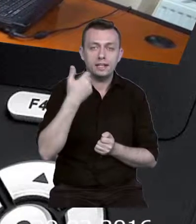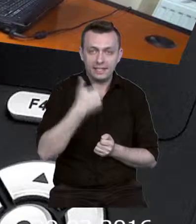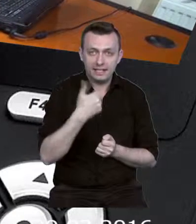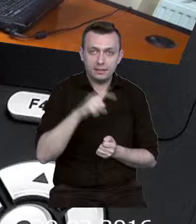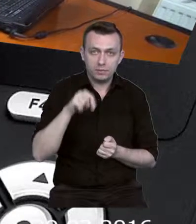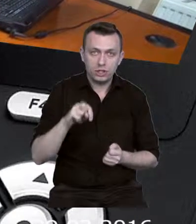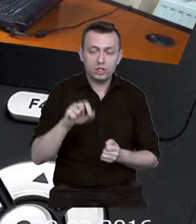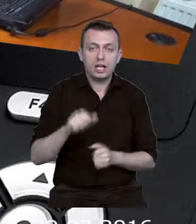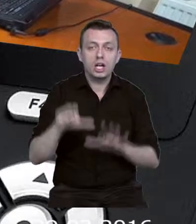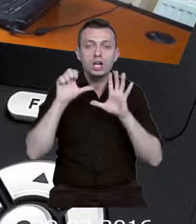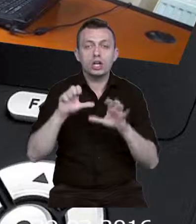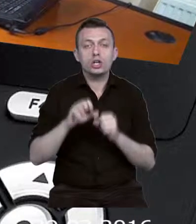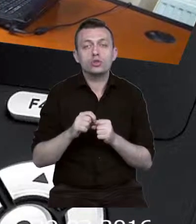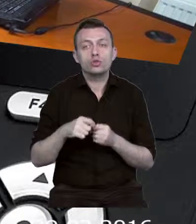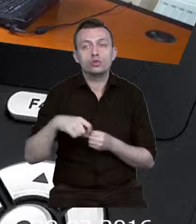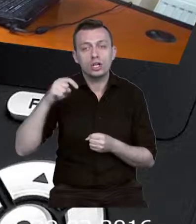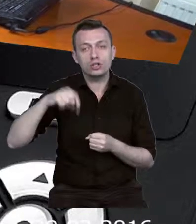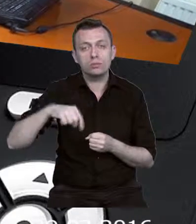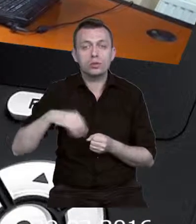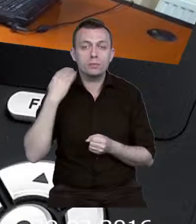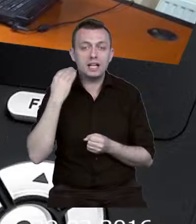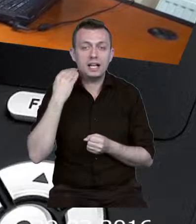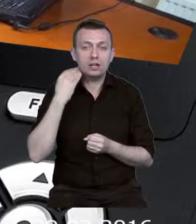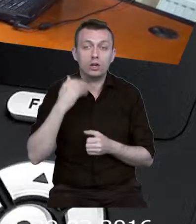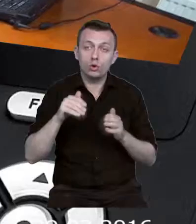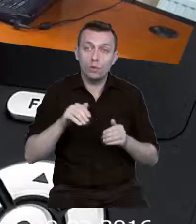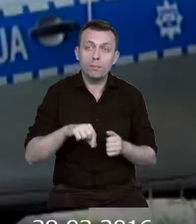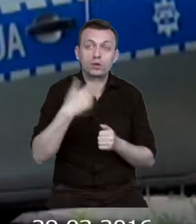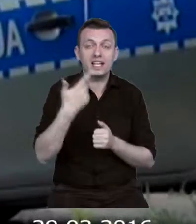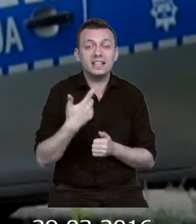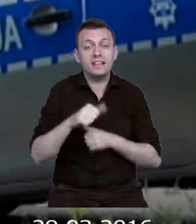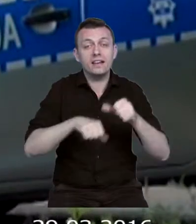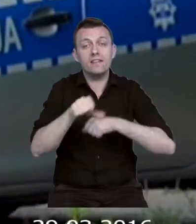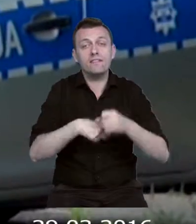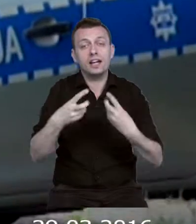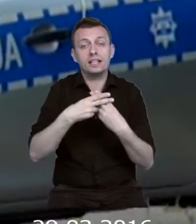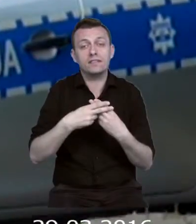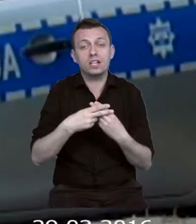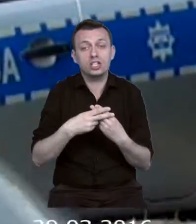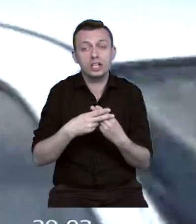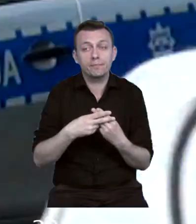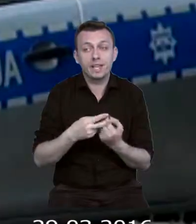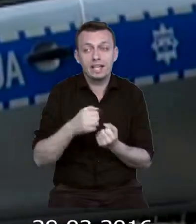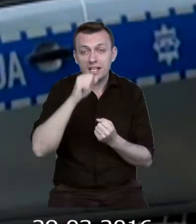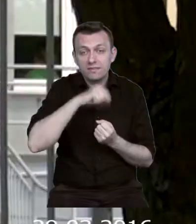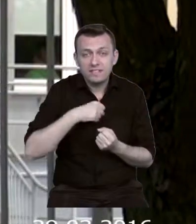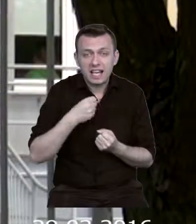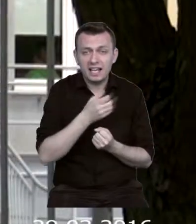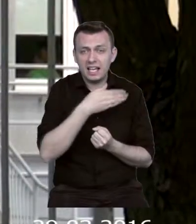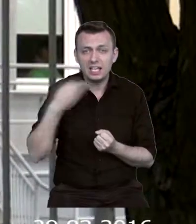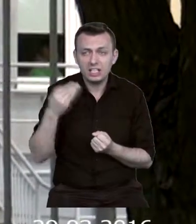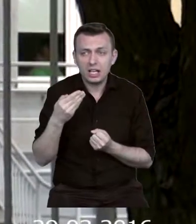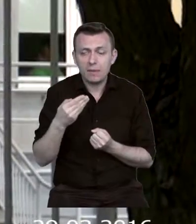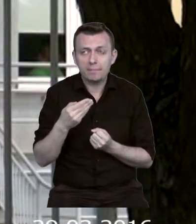organizmie. Mieszkańcowi powiatu kutnowskiego grozi do 2 lat pozbawienia wolności. Również nie odnotowano chuligańskich wybryków